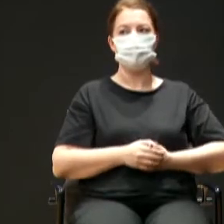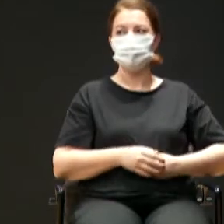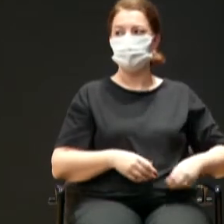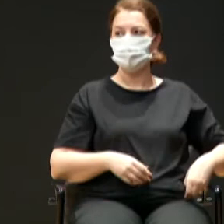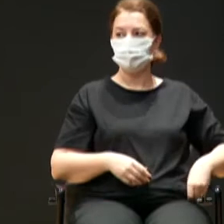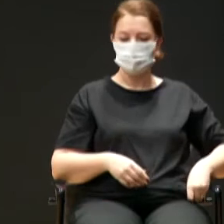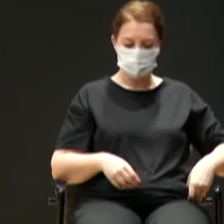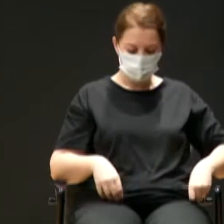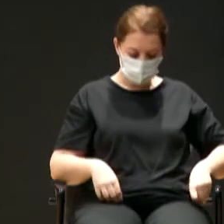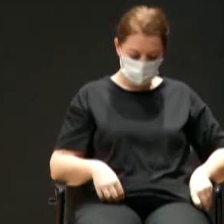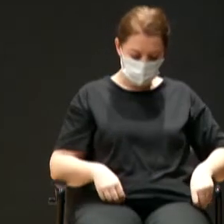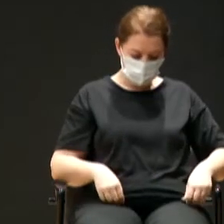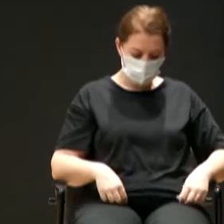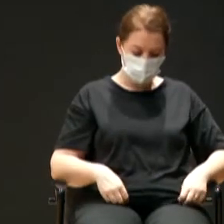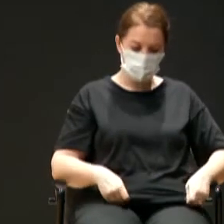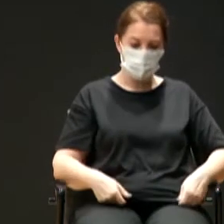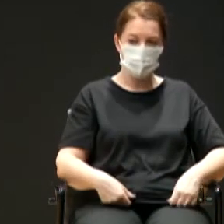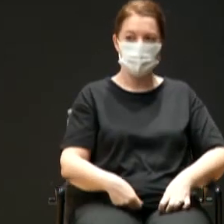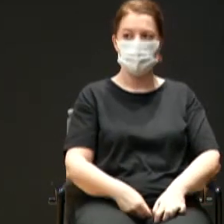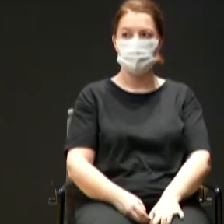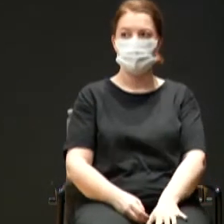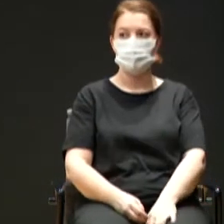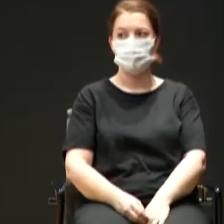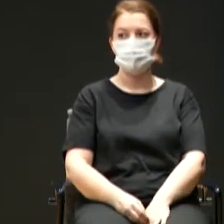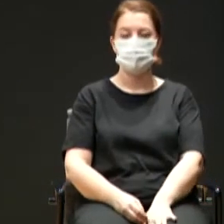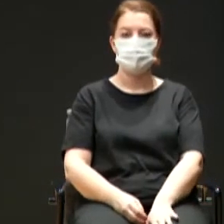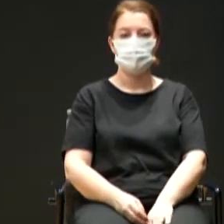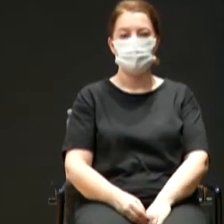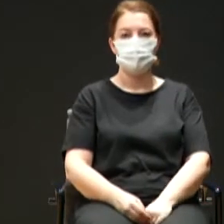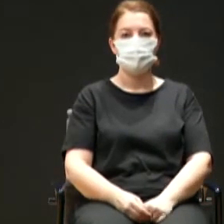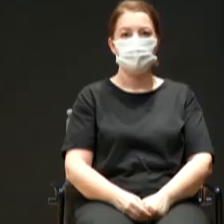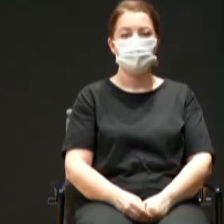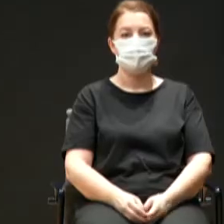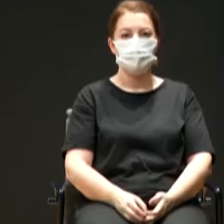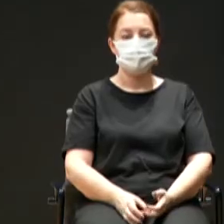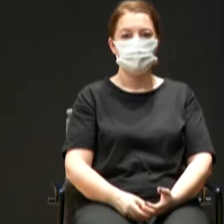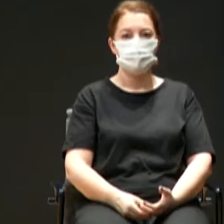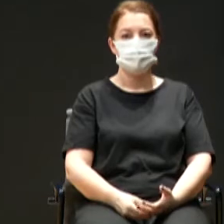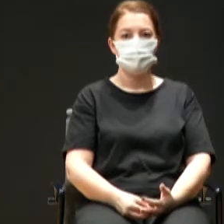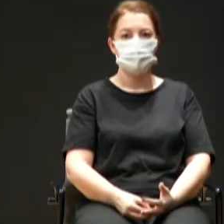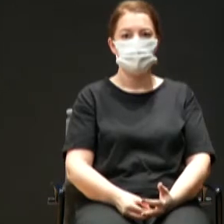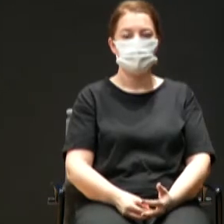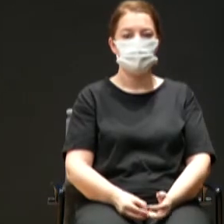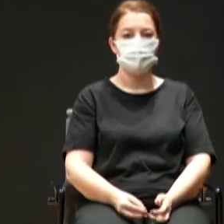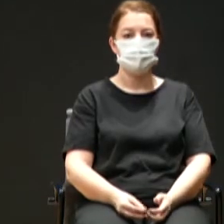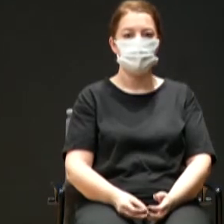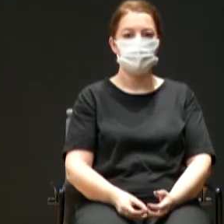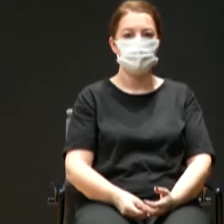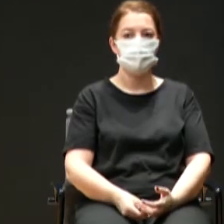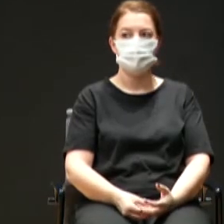Bey. Gündeme iki madde kaldı. Bitirelim. Gündem dışı vereceğim lütfen. Nuri